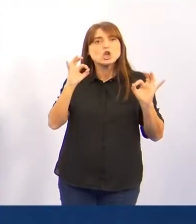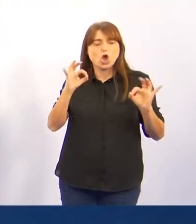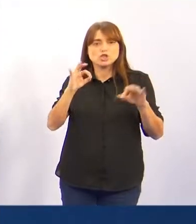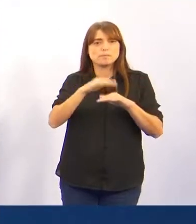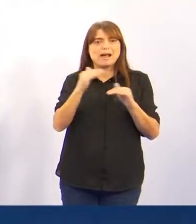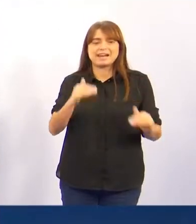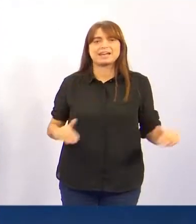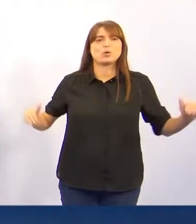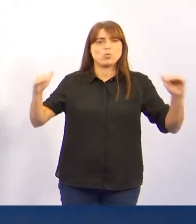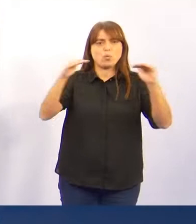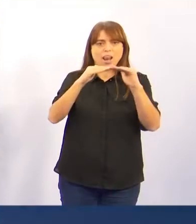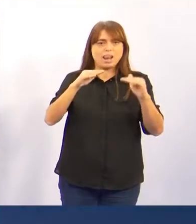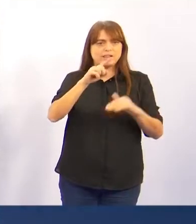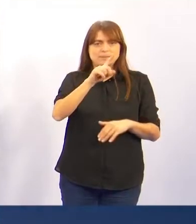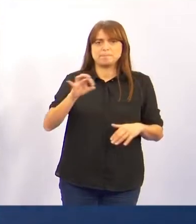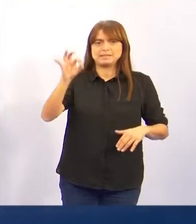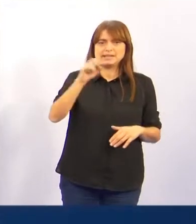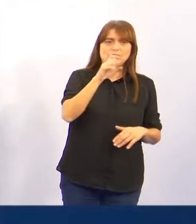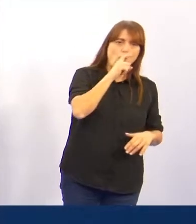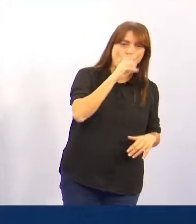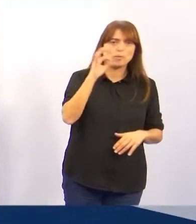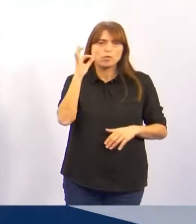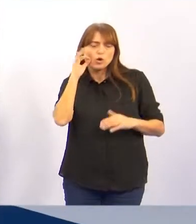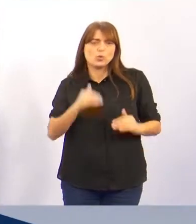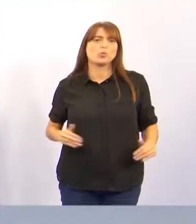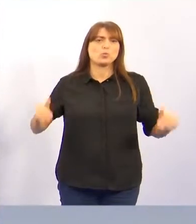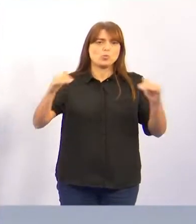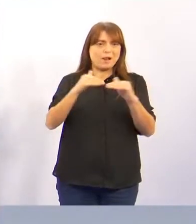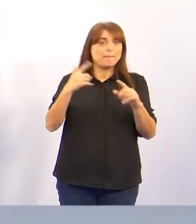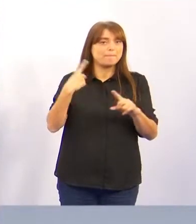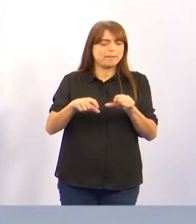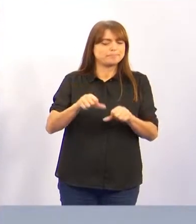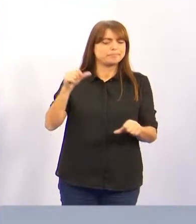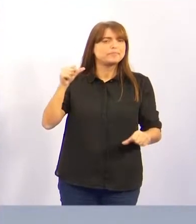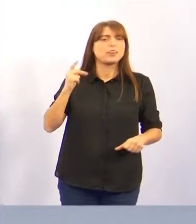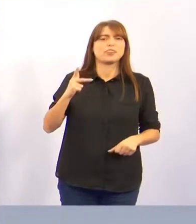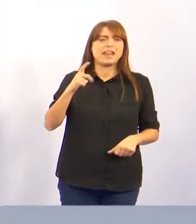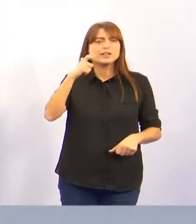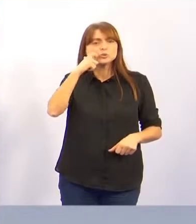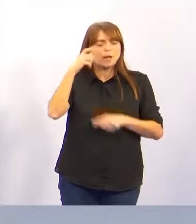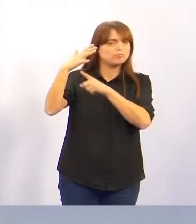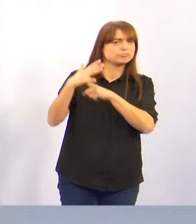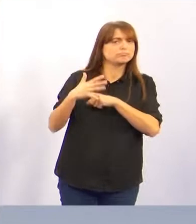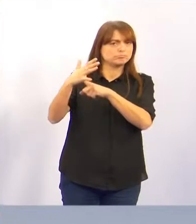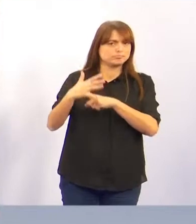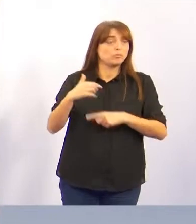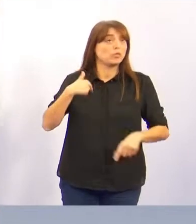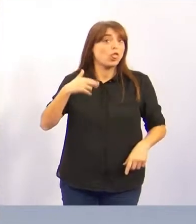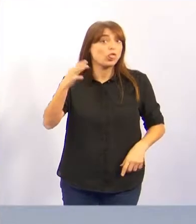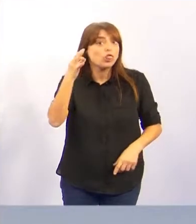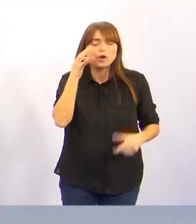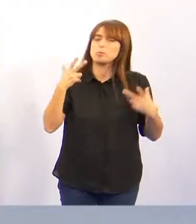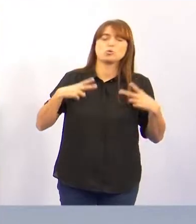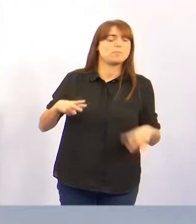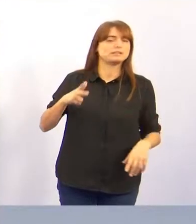igualtat que necessitem tenir i no tenir aquestes vulneracions dels drets humans que tenim només pel fet de ser dones. Hi